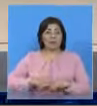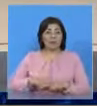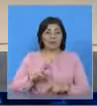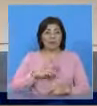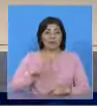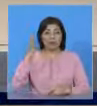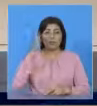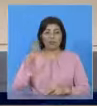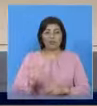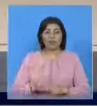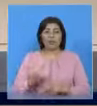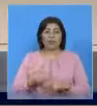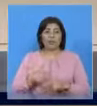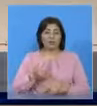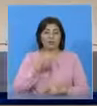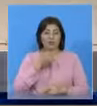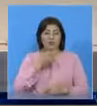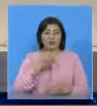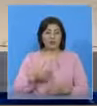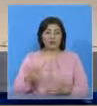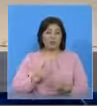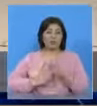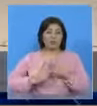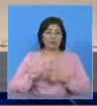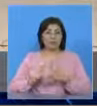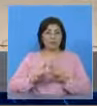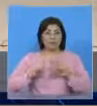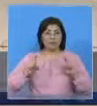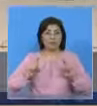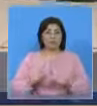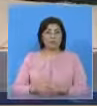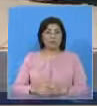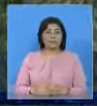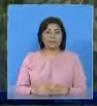думаю, это очень хорошо, что мы наконец-то вернемся в традиционный формат